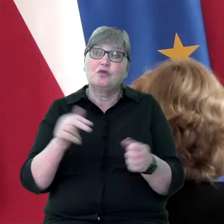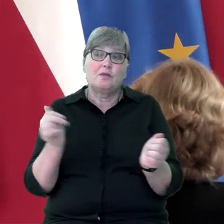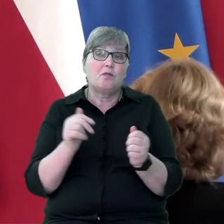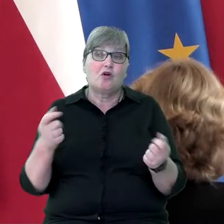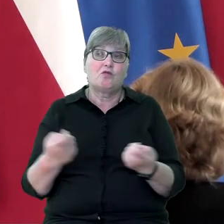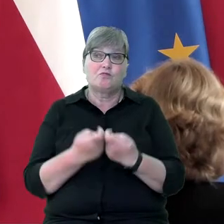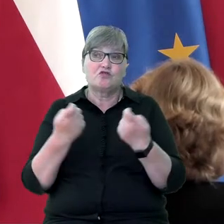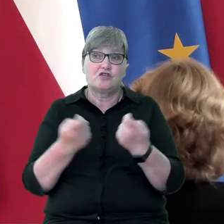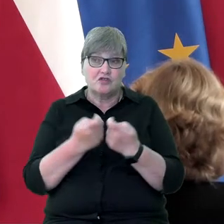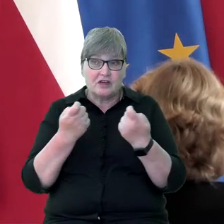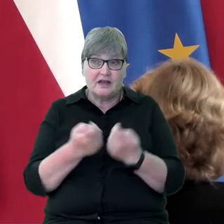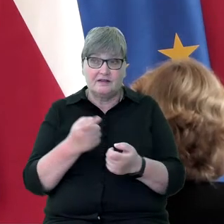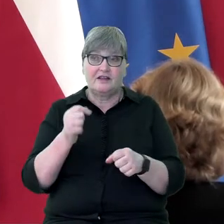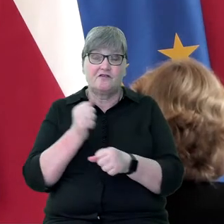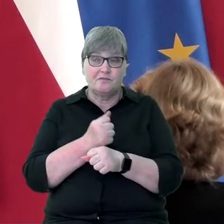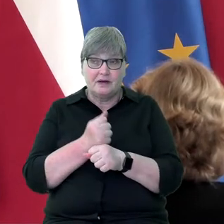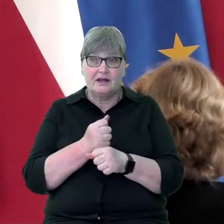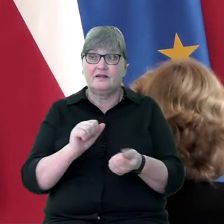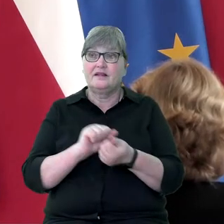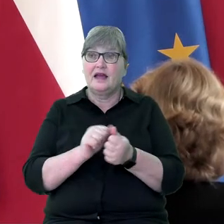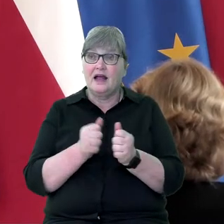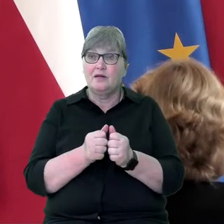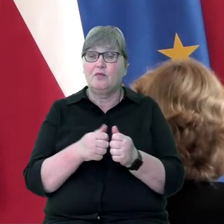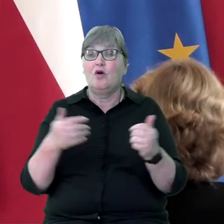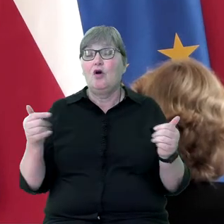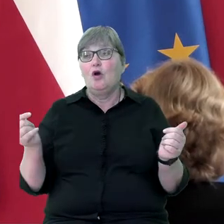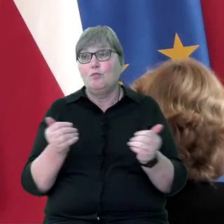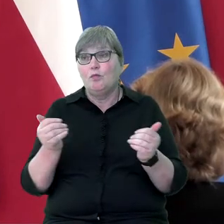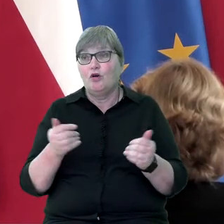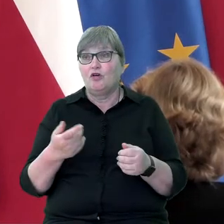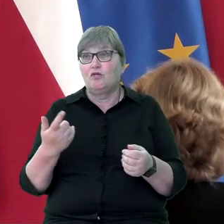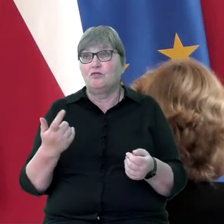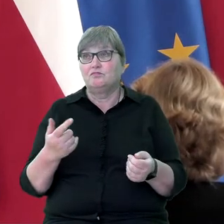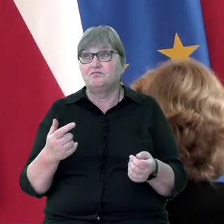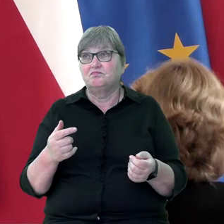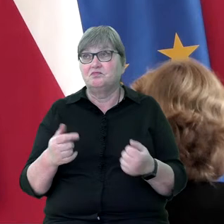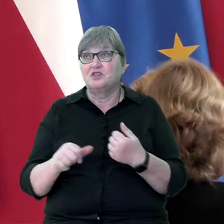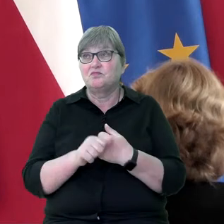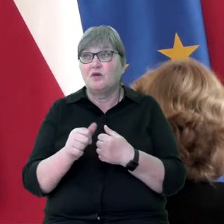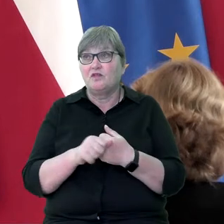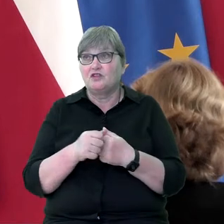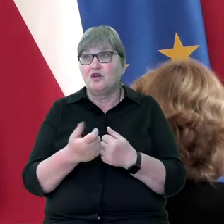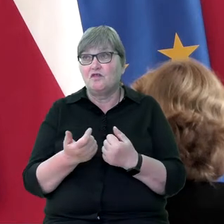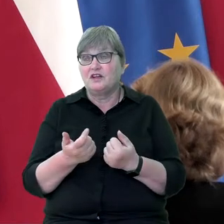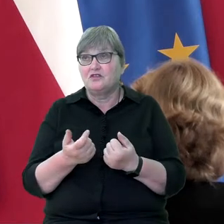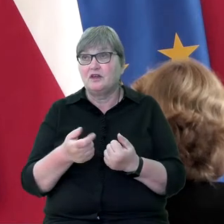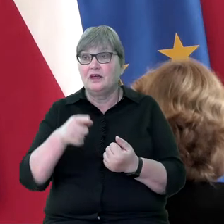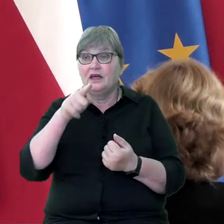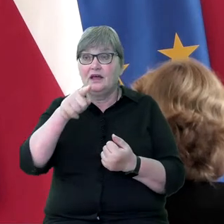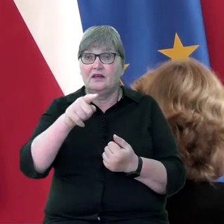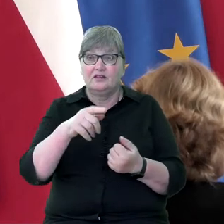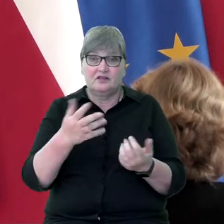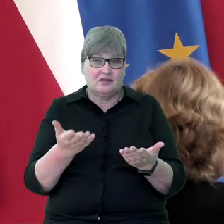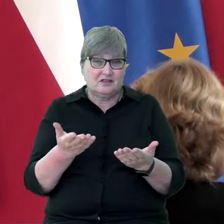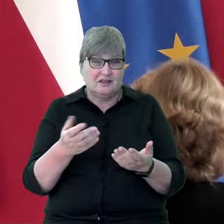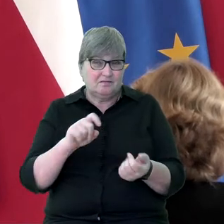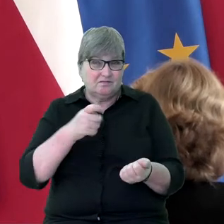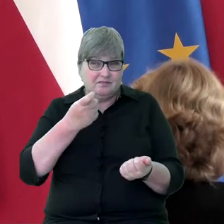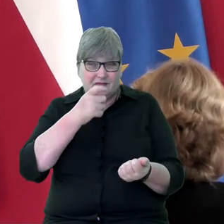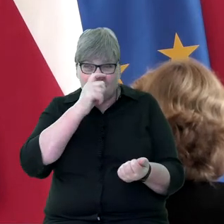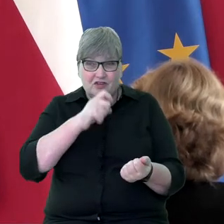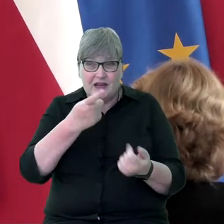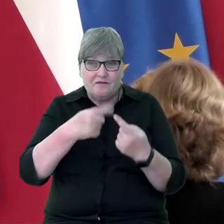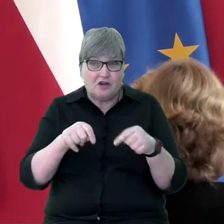o stronniczość i interesowność. Warto zauważyć, że wiele z tych obowiązków pojawiło się już wcześniej w tych